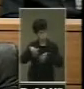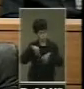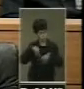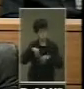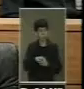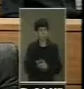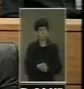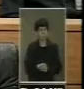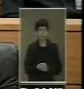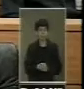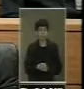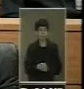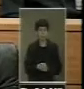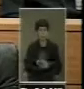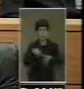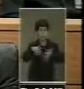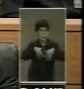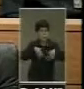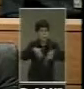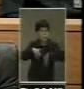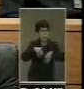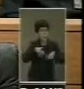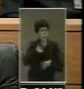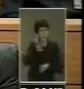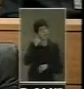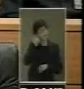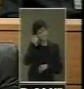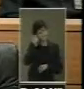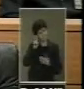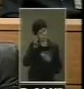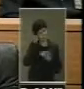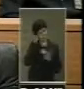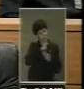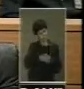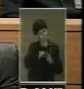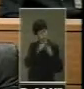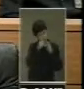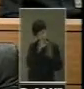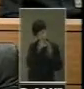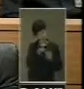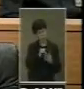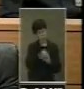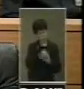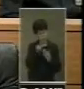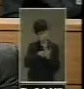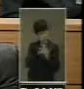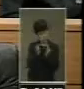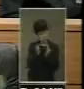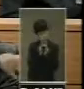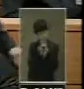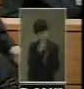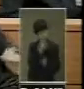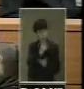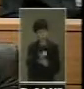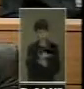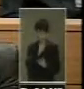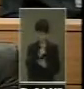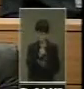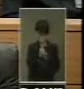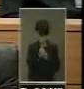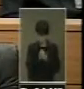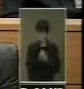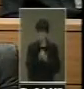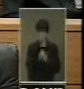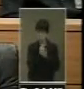เพราะประชาชนเขาฝากความหวังไว้ว่า ลงคะแนนให้ขนาดนี้แล้วพวกคุณเข้าไปช่ว